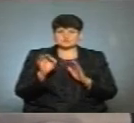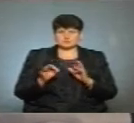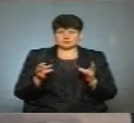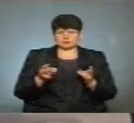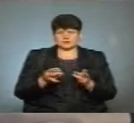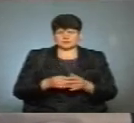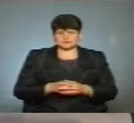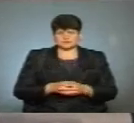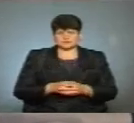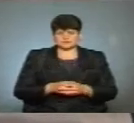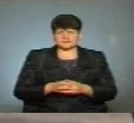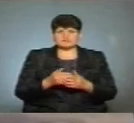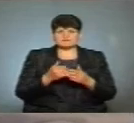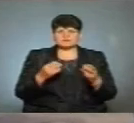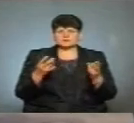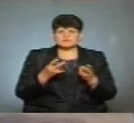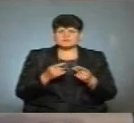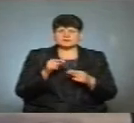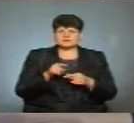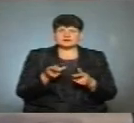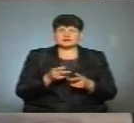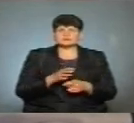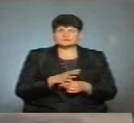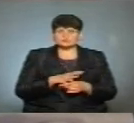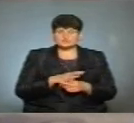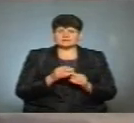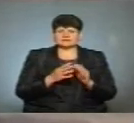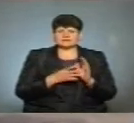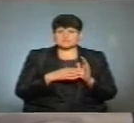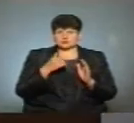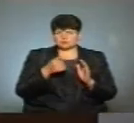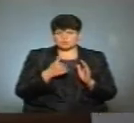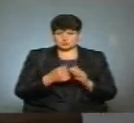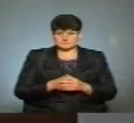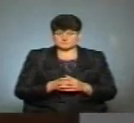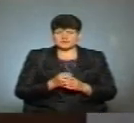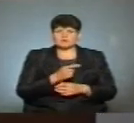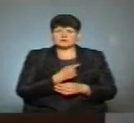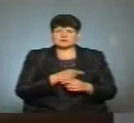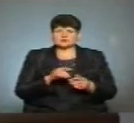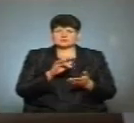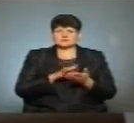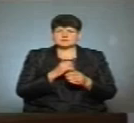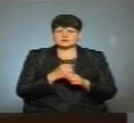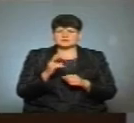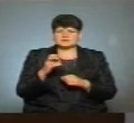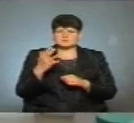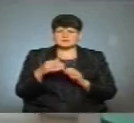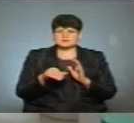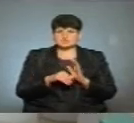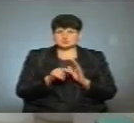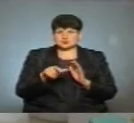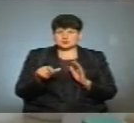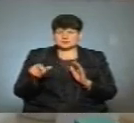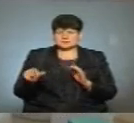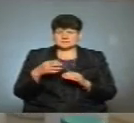потреби. Від потреби, та яка була ще навіть в 2019 році. У медичному центрі працюють 256 осіб,